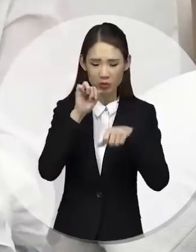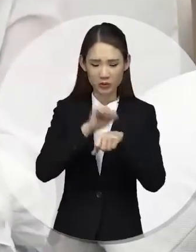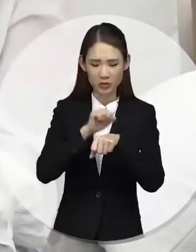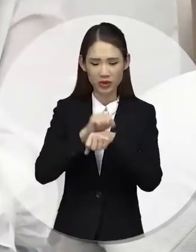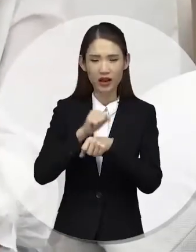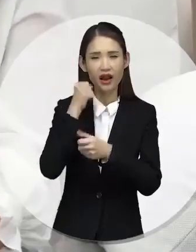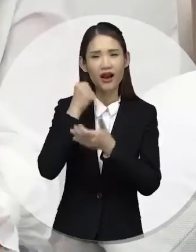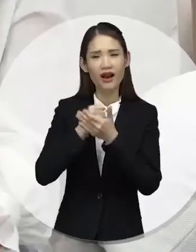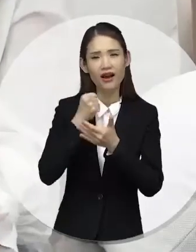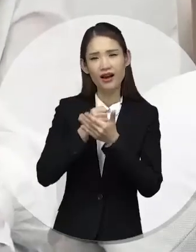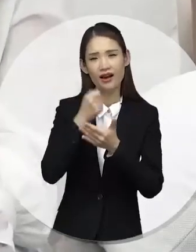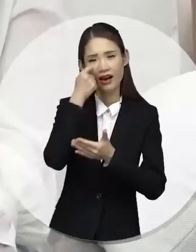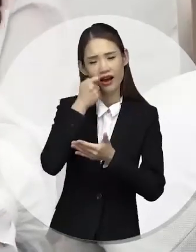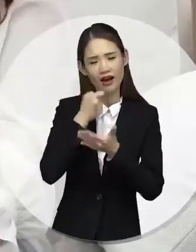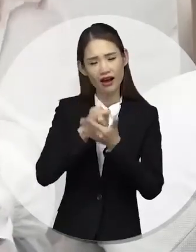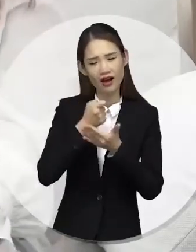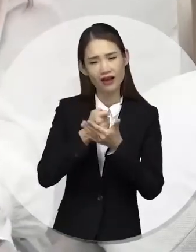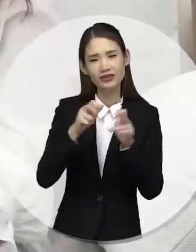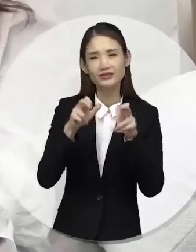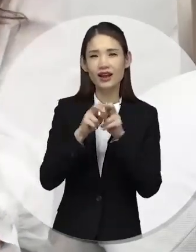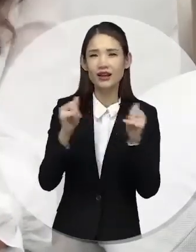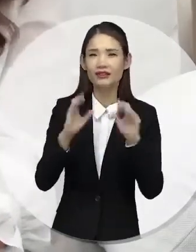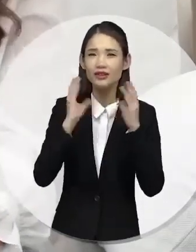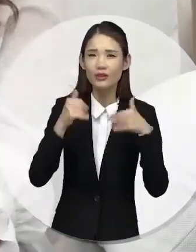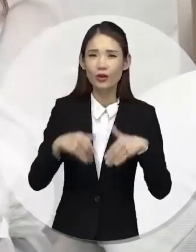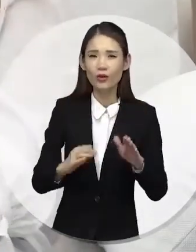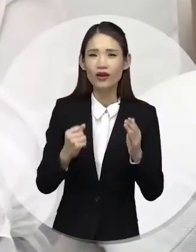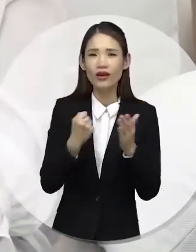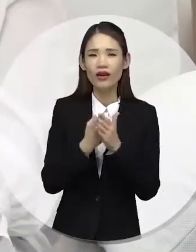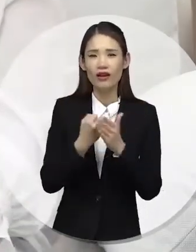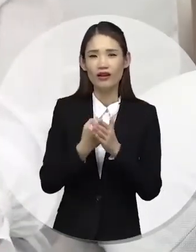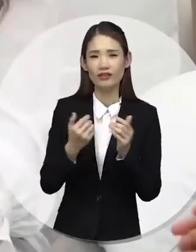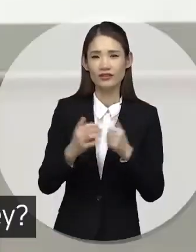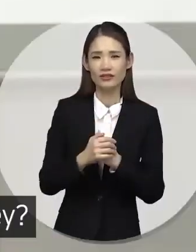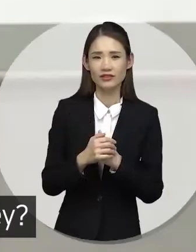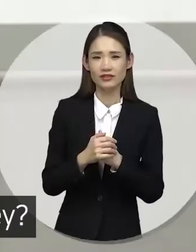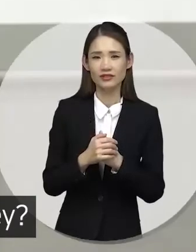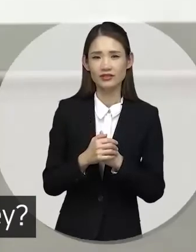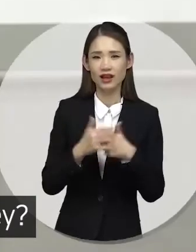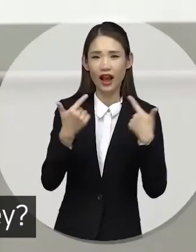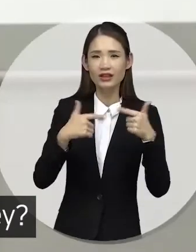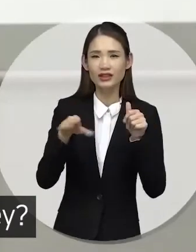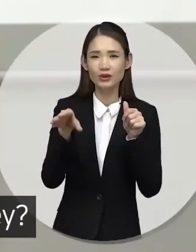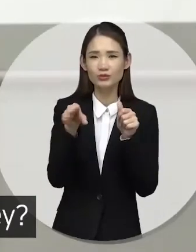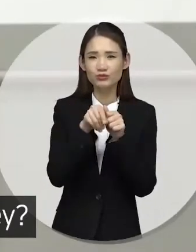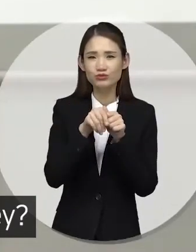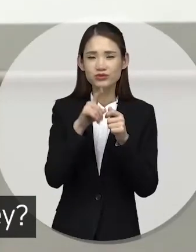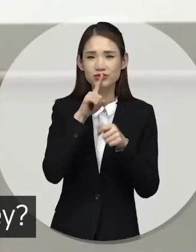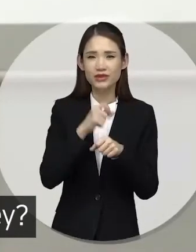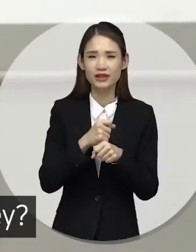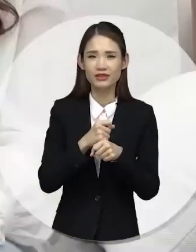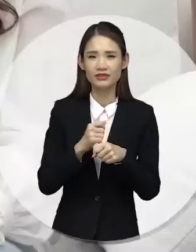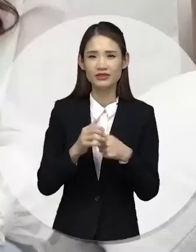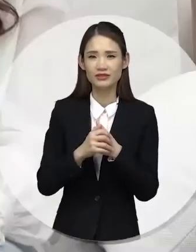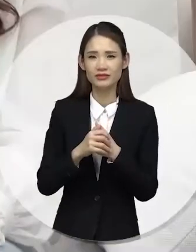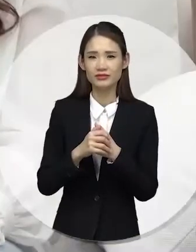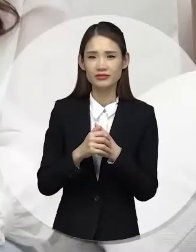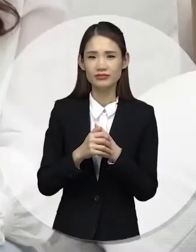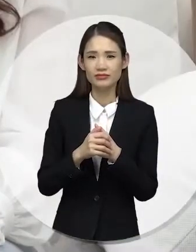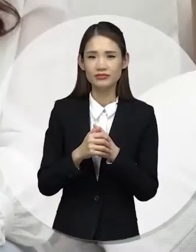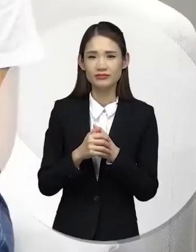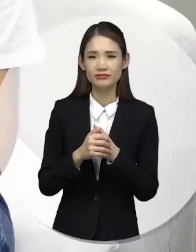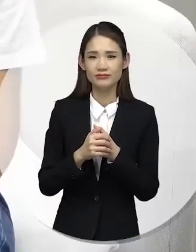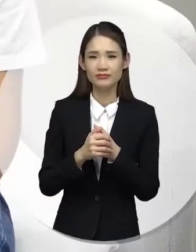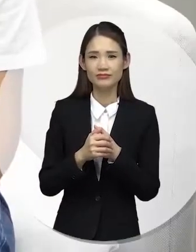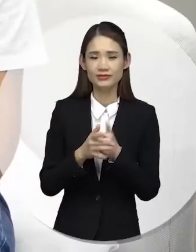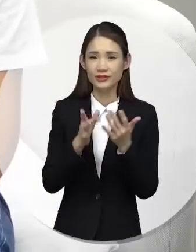잘하는데 안타깝게도 장애인으로 태어났는데 어쩜 좋아 막 이러고 항상 뭘 붙이니까 그게 문제죠.